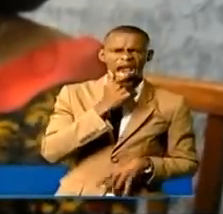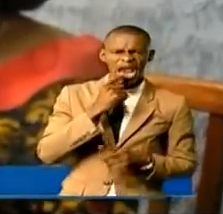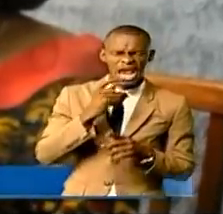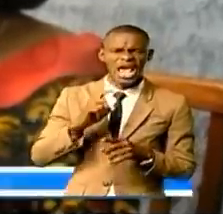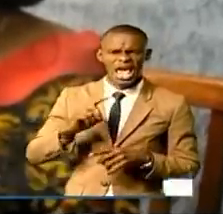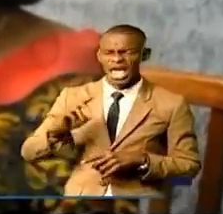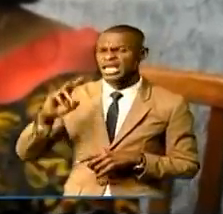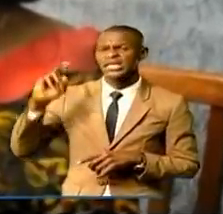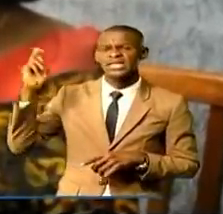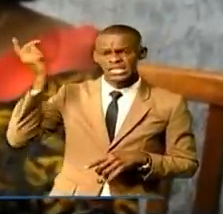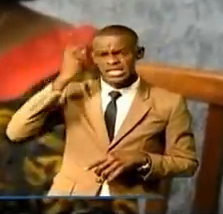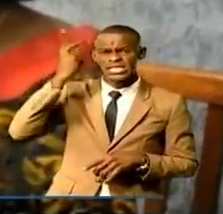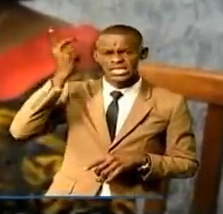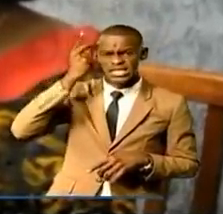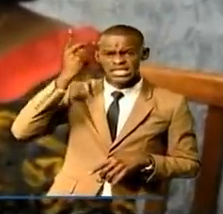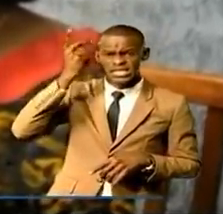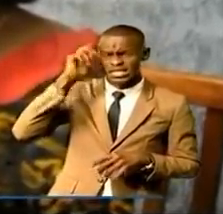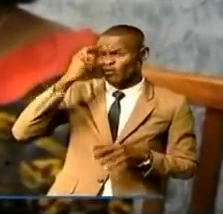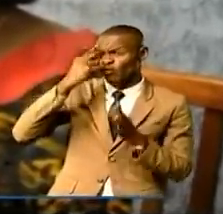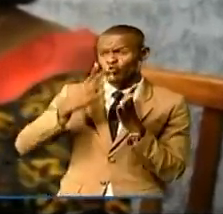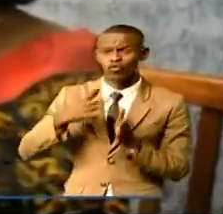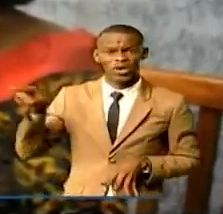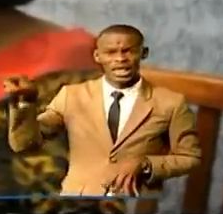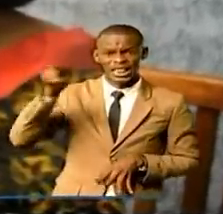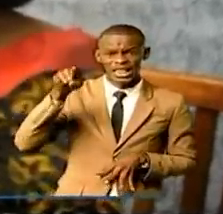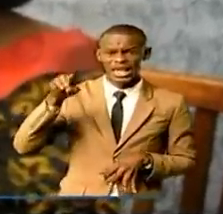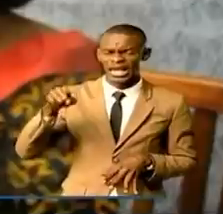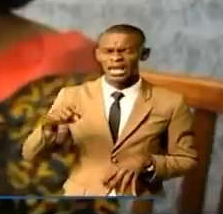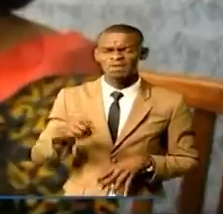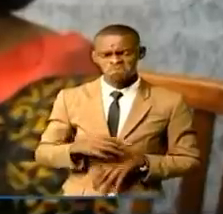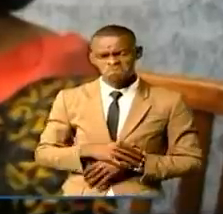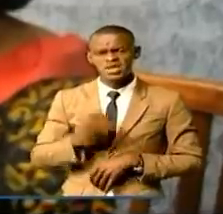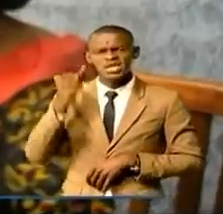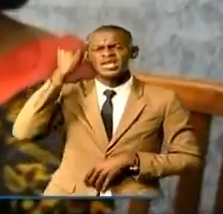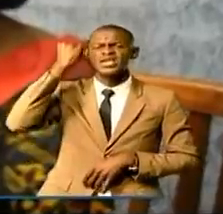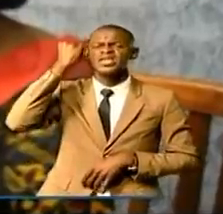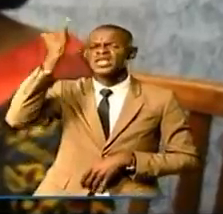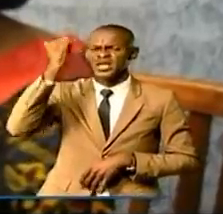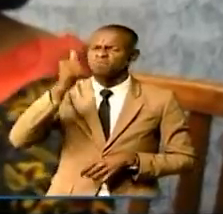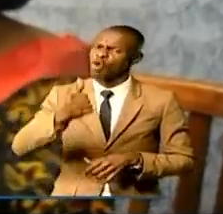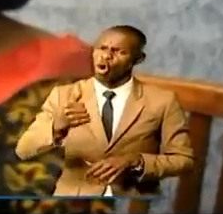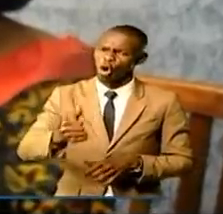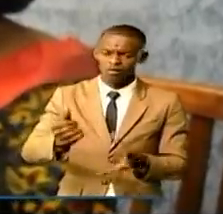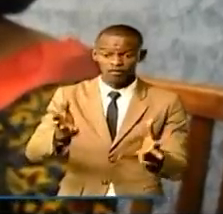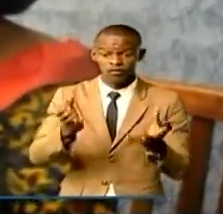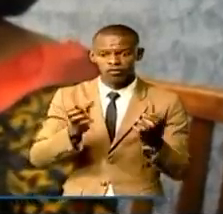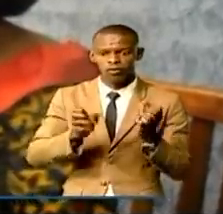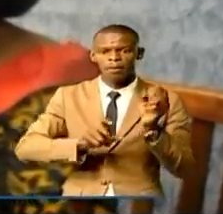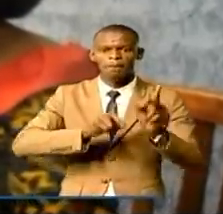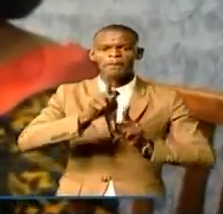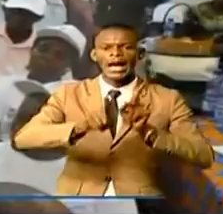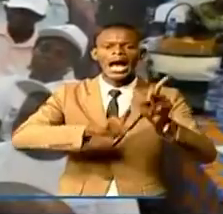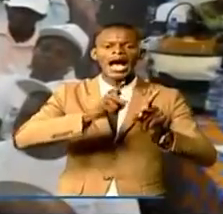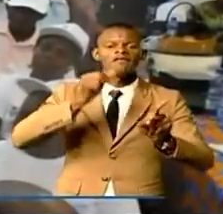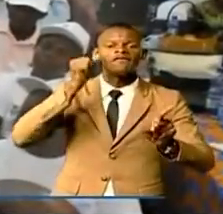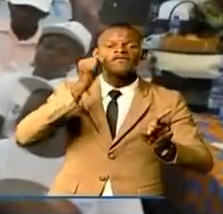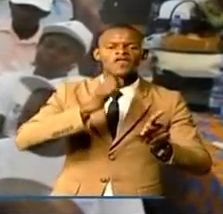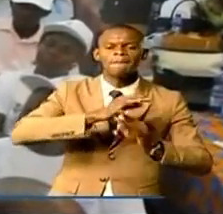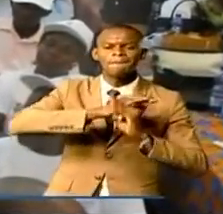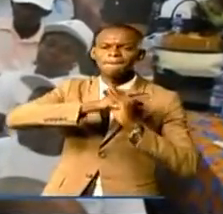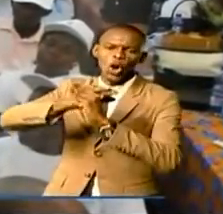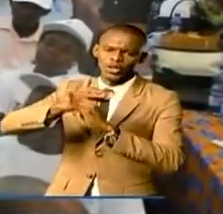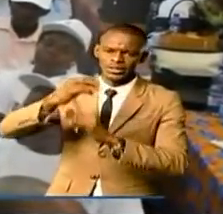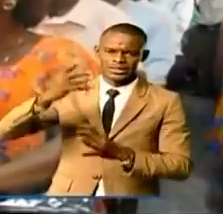capacités des agents du service genre dans le but de mettre en œuvre toutes les actions qui militent pour